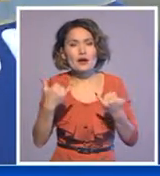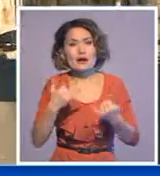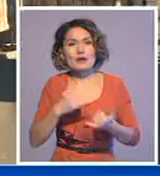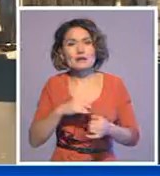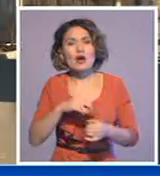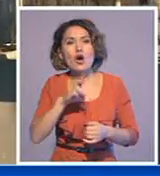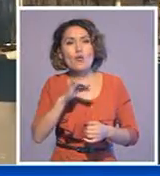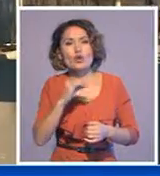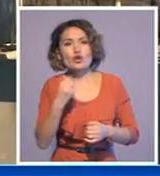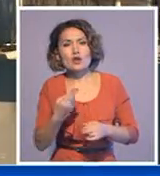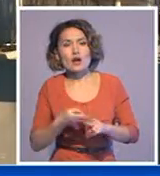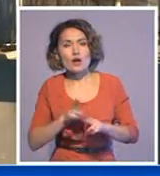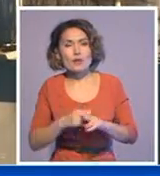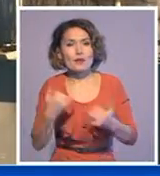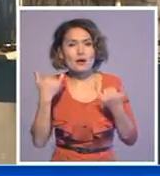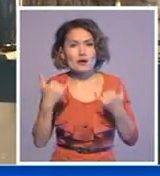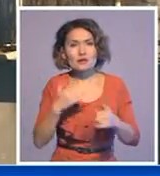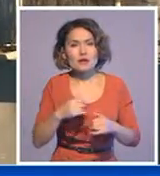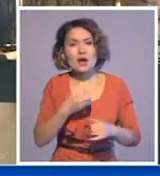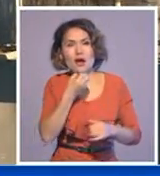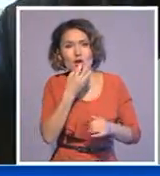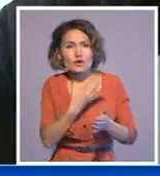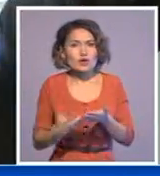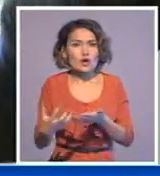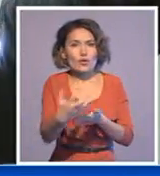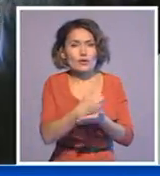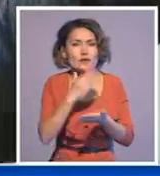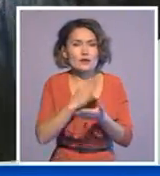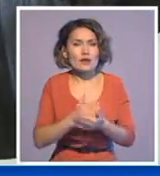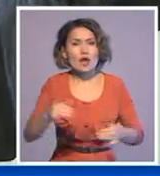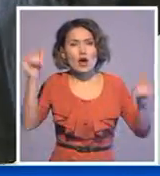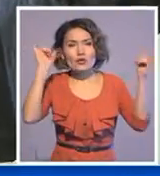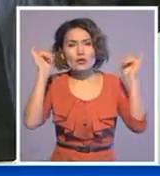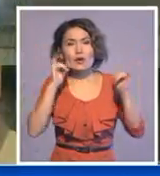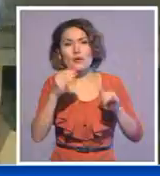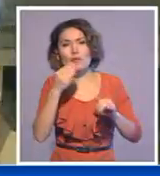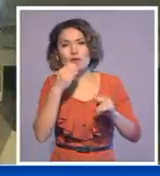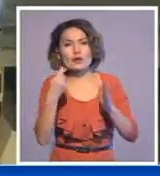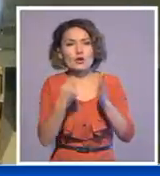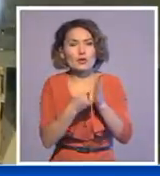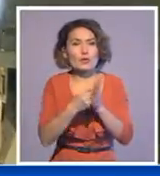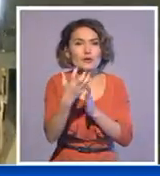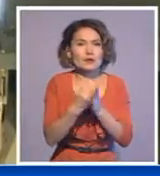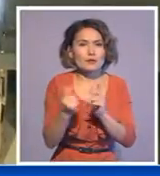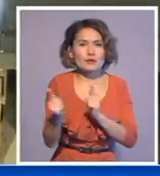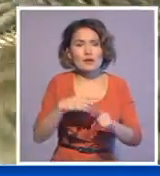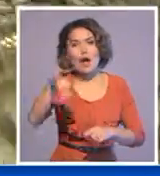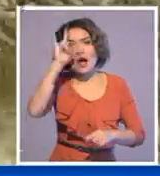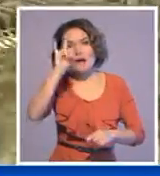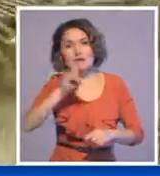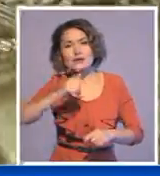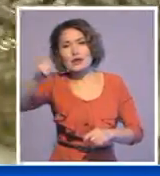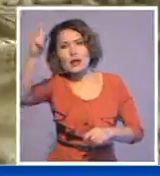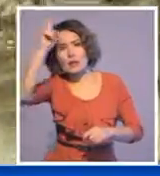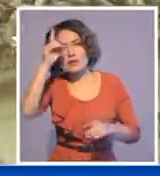қажетсіз қалдық ретінде өртелетін, не болмаса күл қоқысқа төгілетін. Жуырда сабан мен қамыстан отын өндіріле бастады. Қазақстан мен Германияның